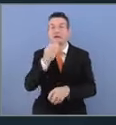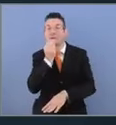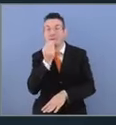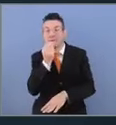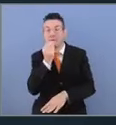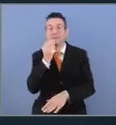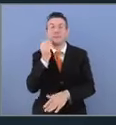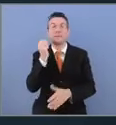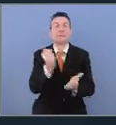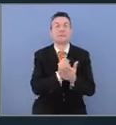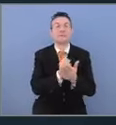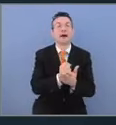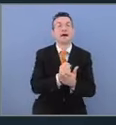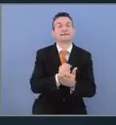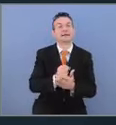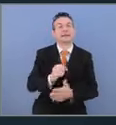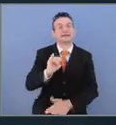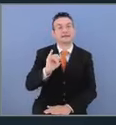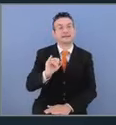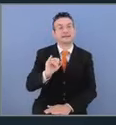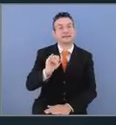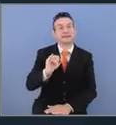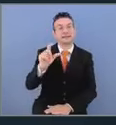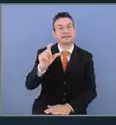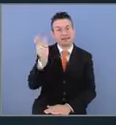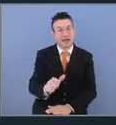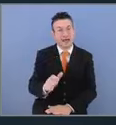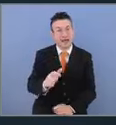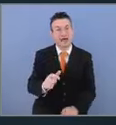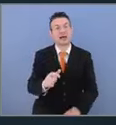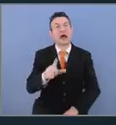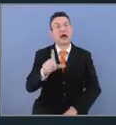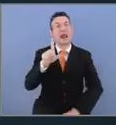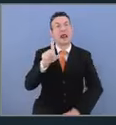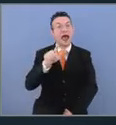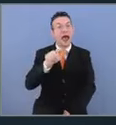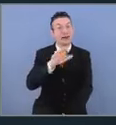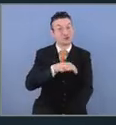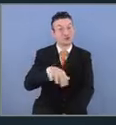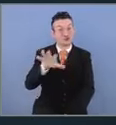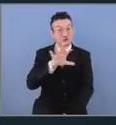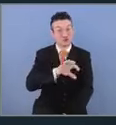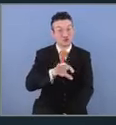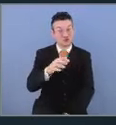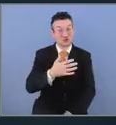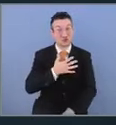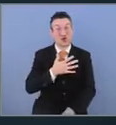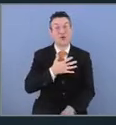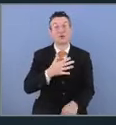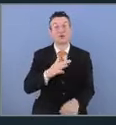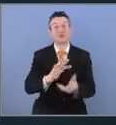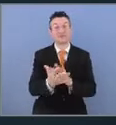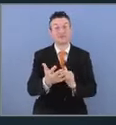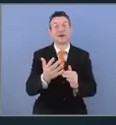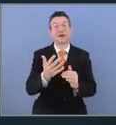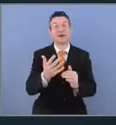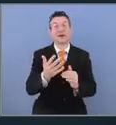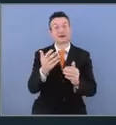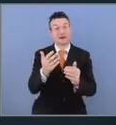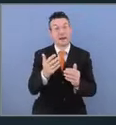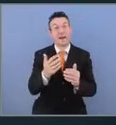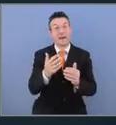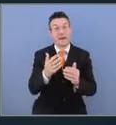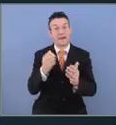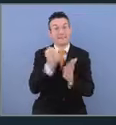nel nostro caso, che poi però si assomma e rende così grande e forte sull'agroalimentare il made in Italy, ha sicuramente bisogno e necessità